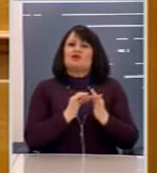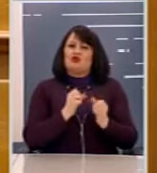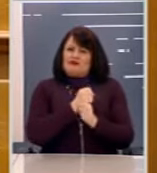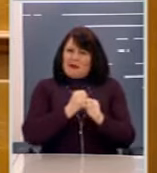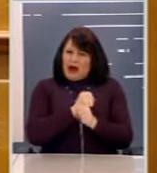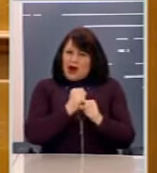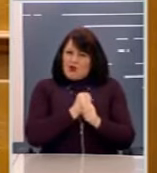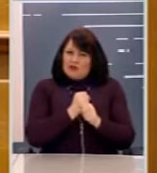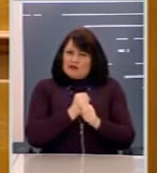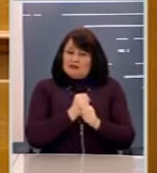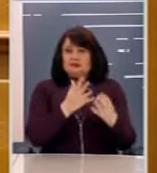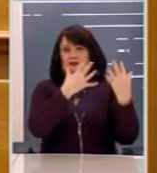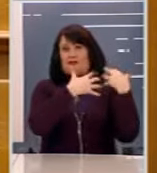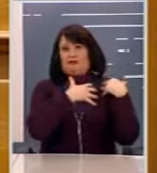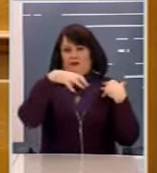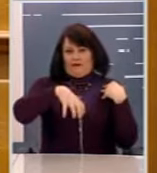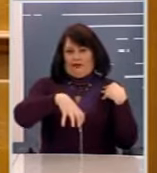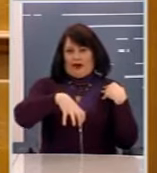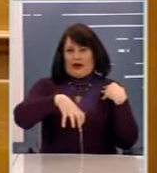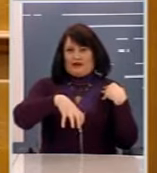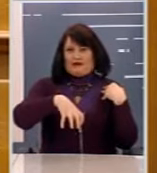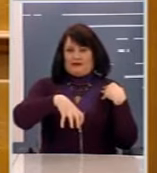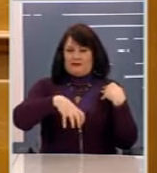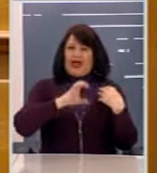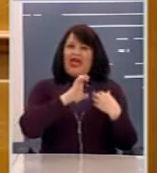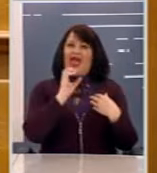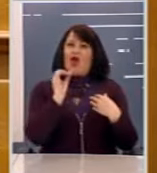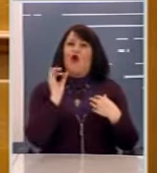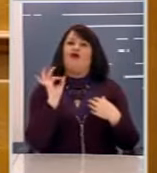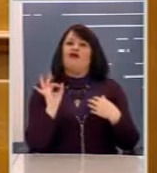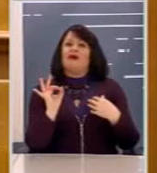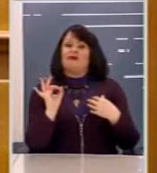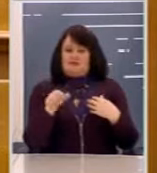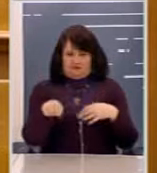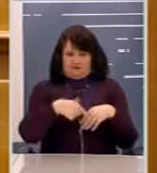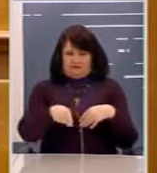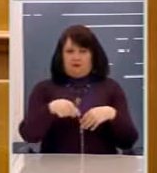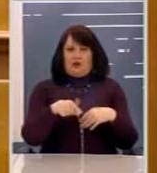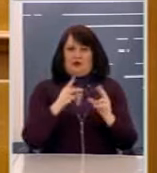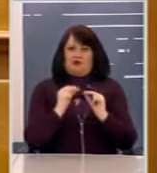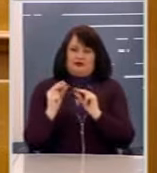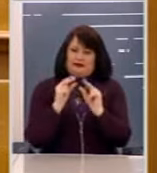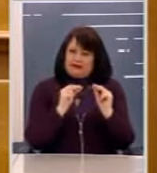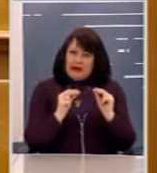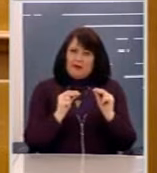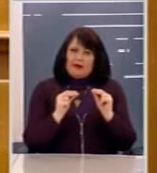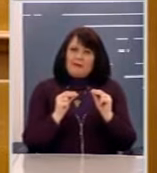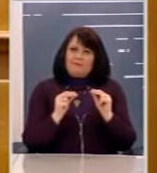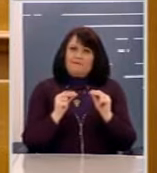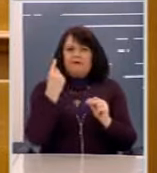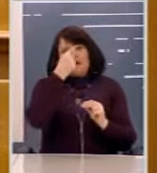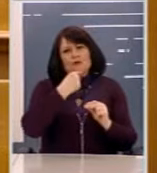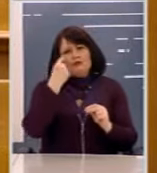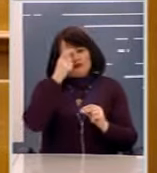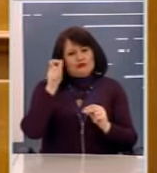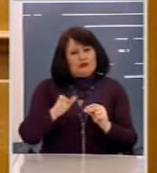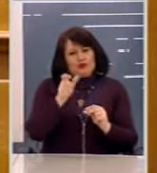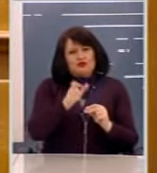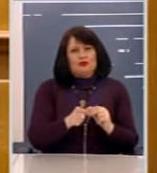φορέας και ο οποίος αυτή την περίοδο, επειδή συζητάμε και για πρόσωπα,